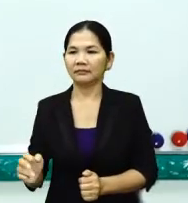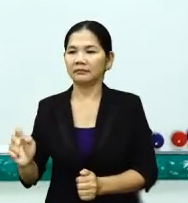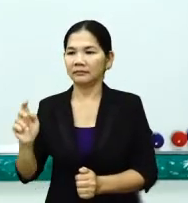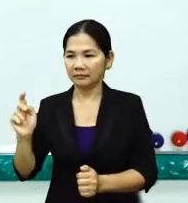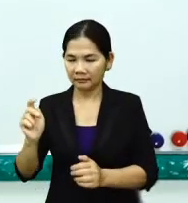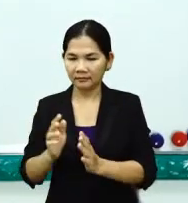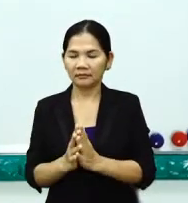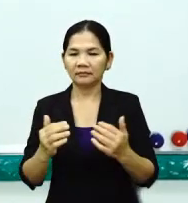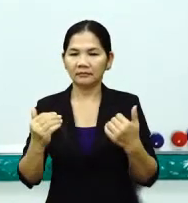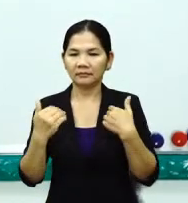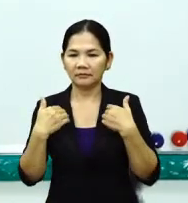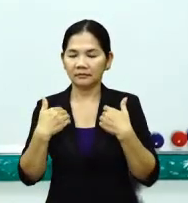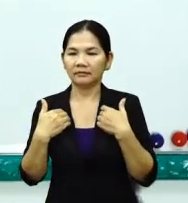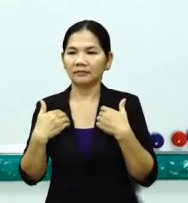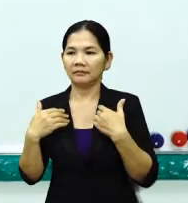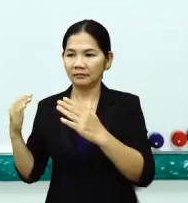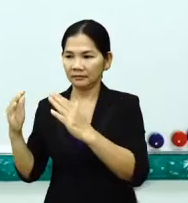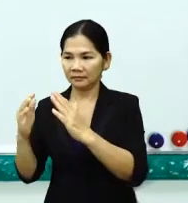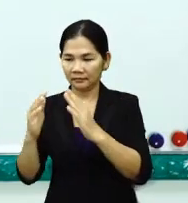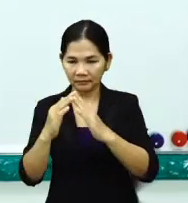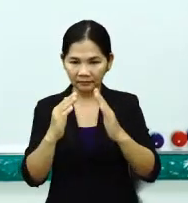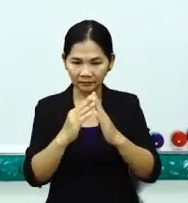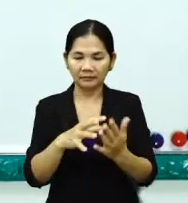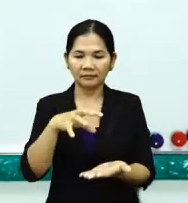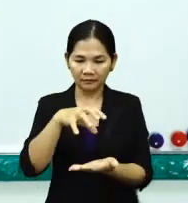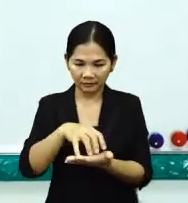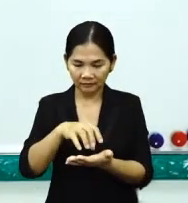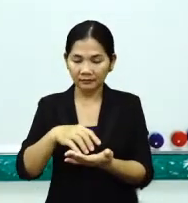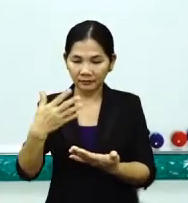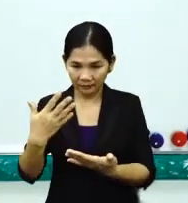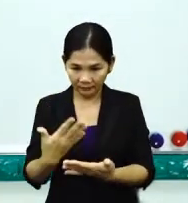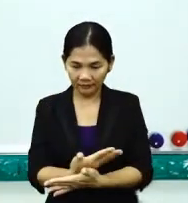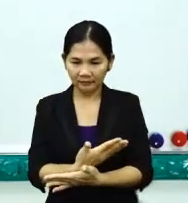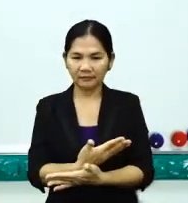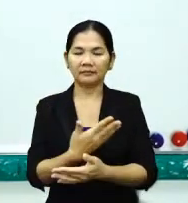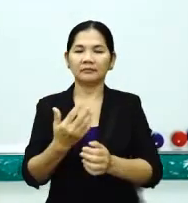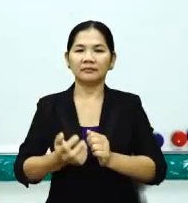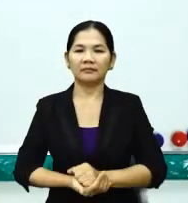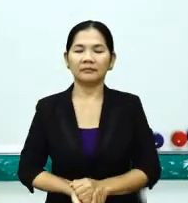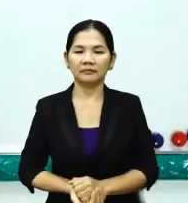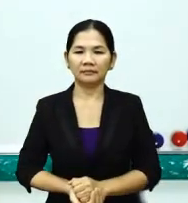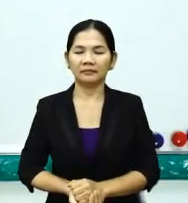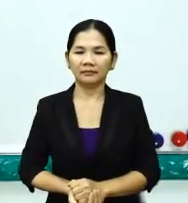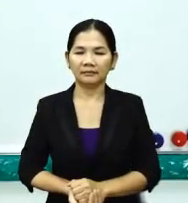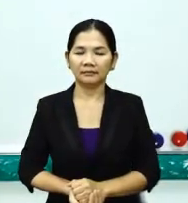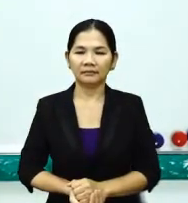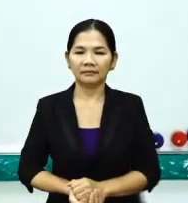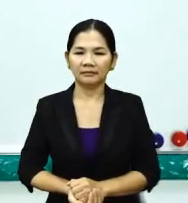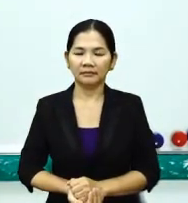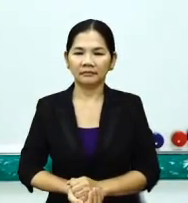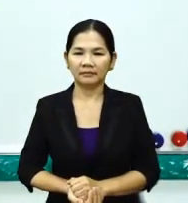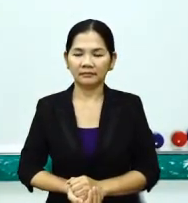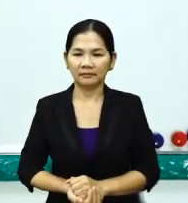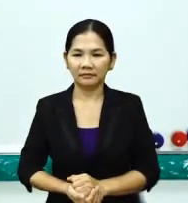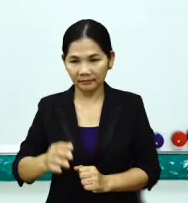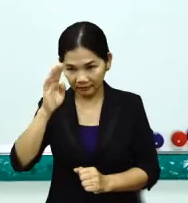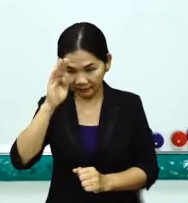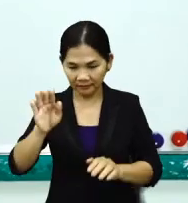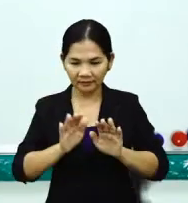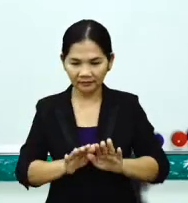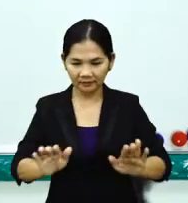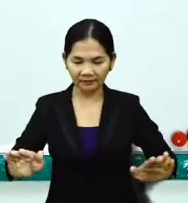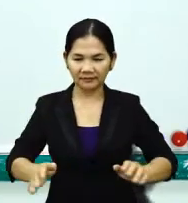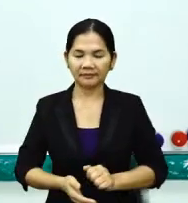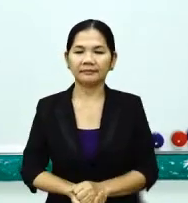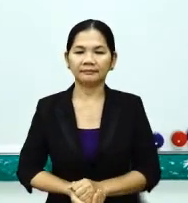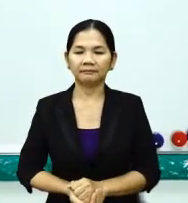khốn Đại thất nơi khi nông phùm bởi tí Sẵn cạp chọn cháy Khăn bố xa anh cháy rì tình hình nông bình Chà xưa xa đấy con đừng